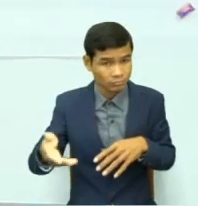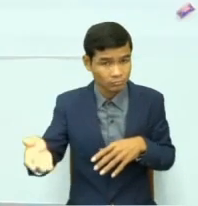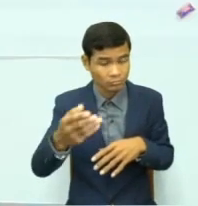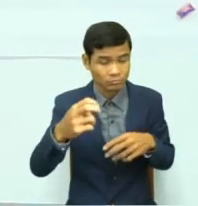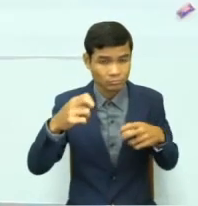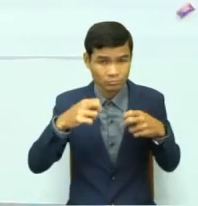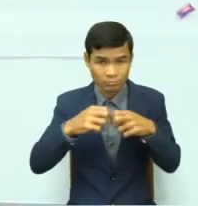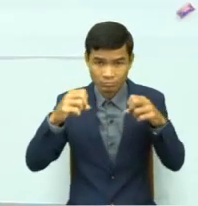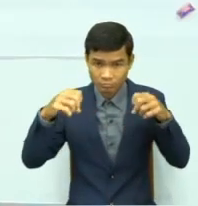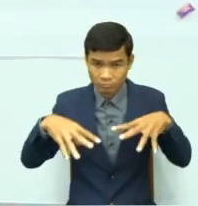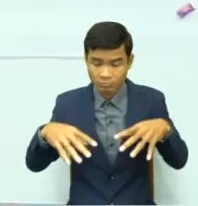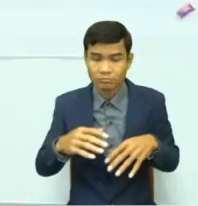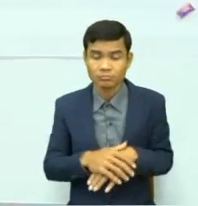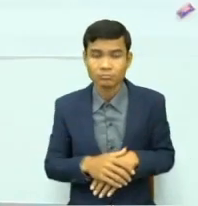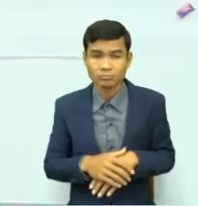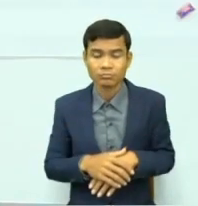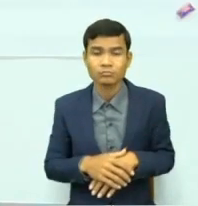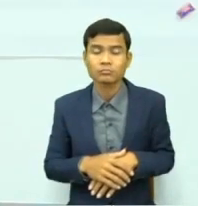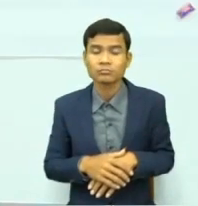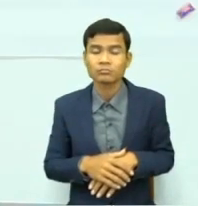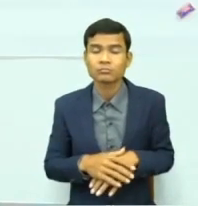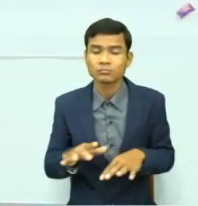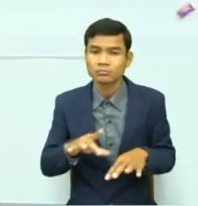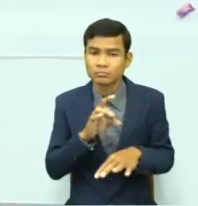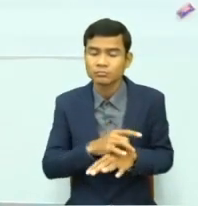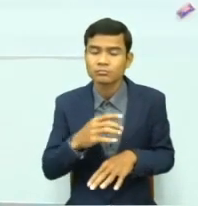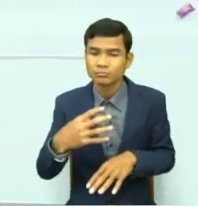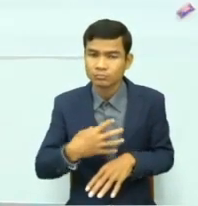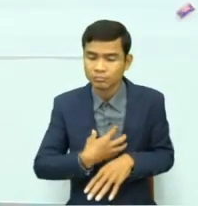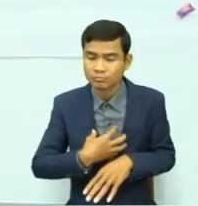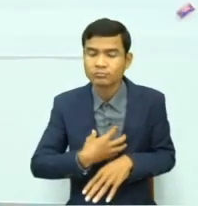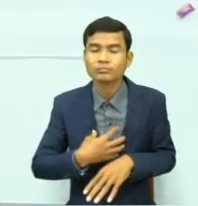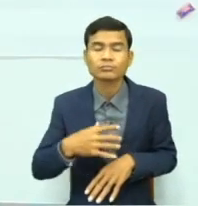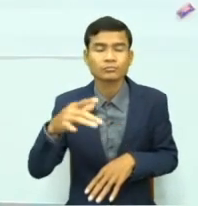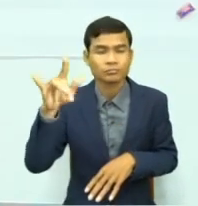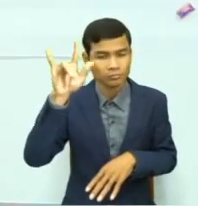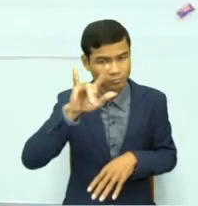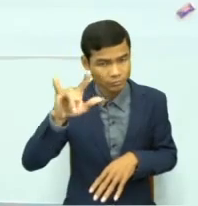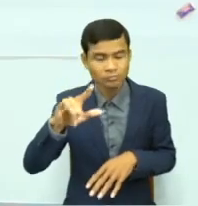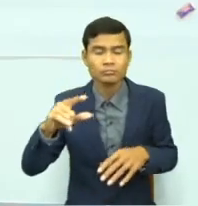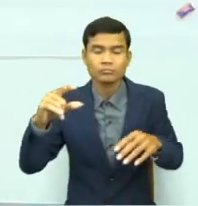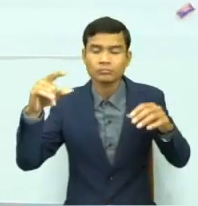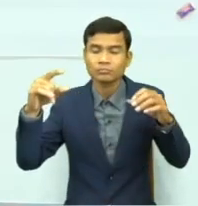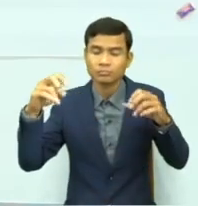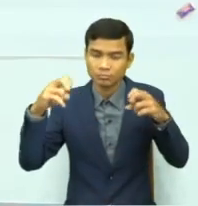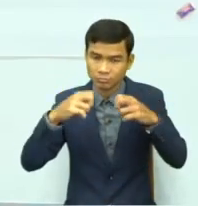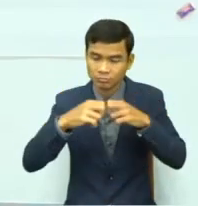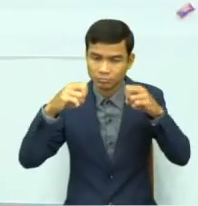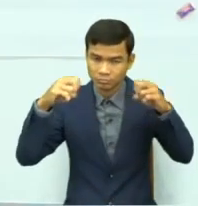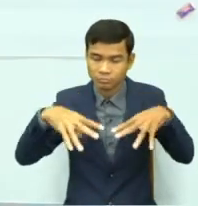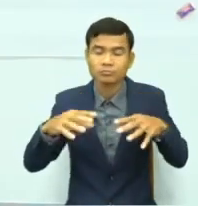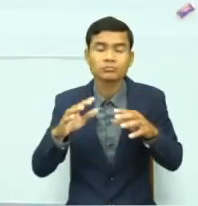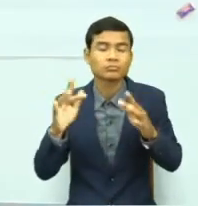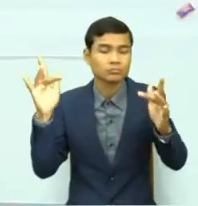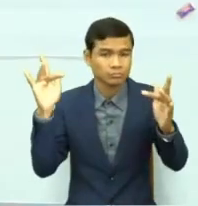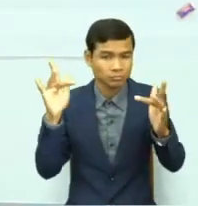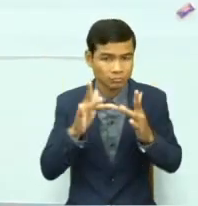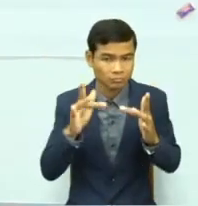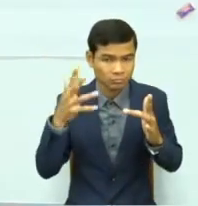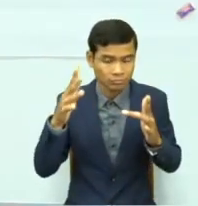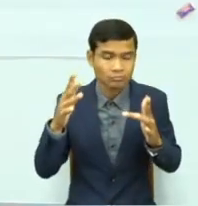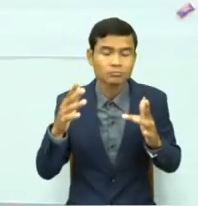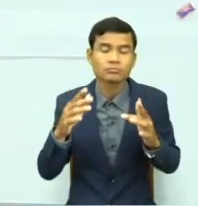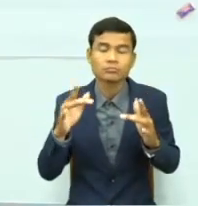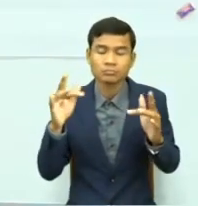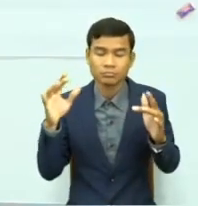chà chà nó bị để dương trong prapra phướng cả na cái to chà propo na cái sni ở toàn thế đó chà dương pra